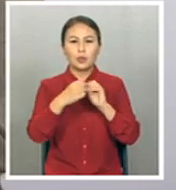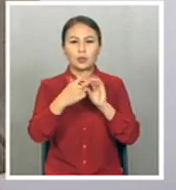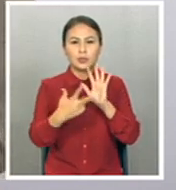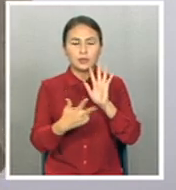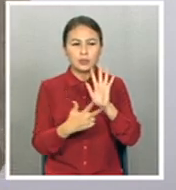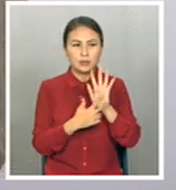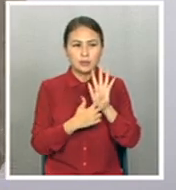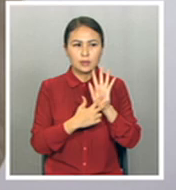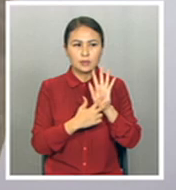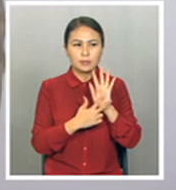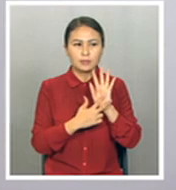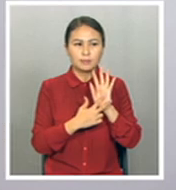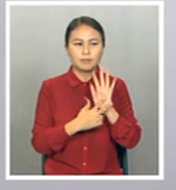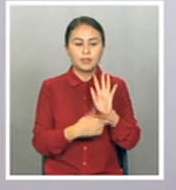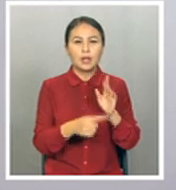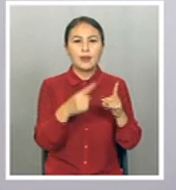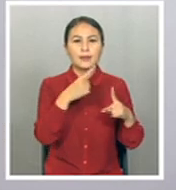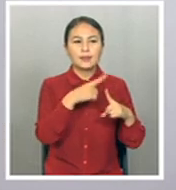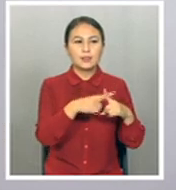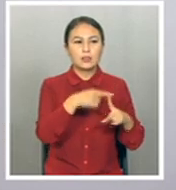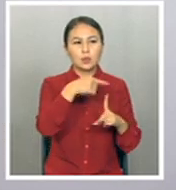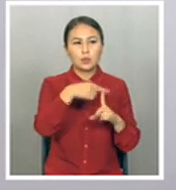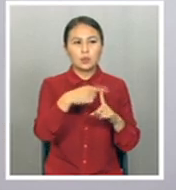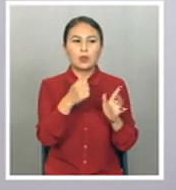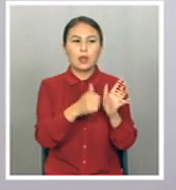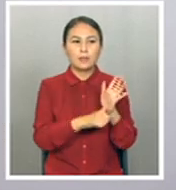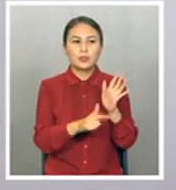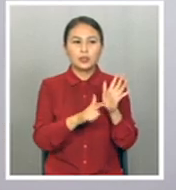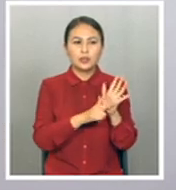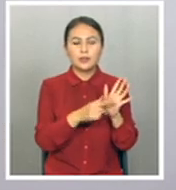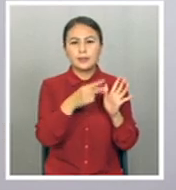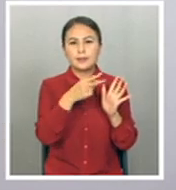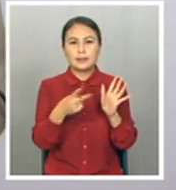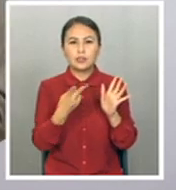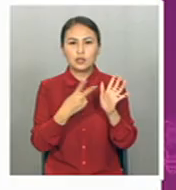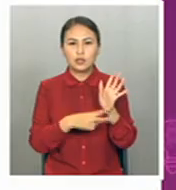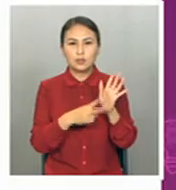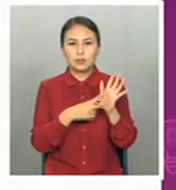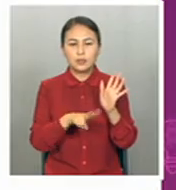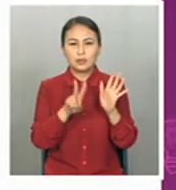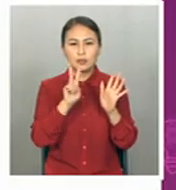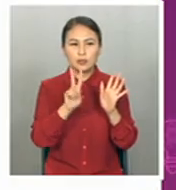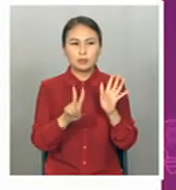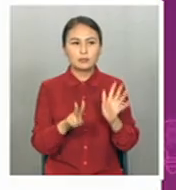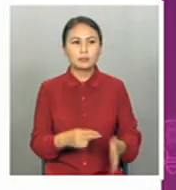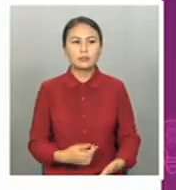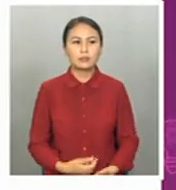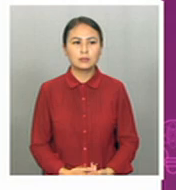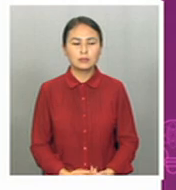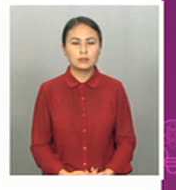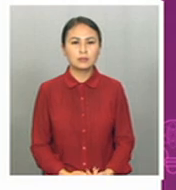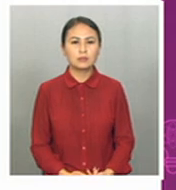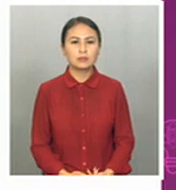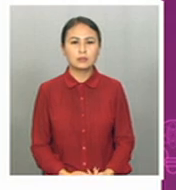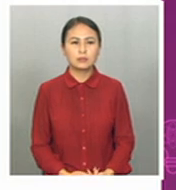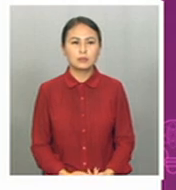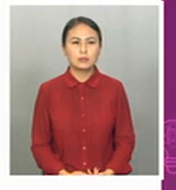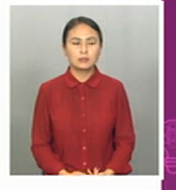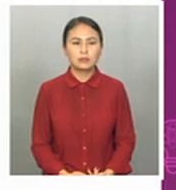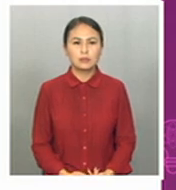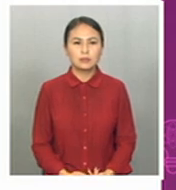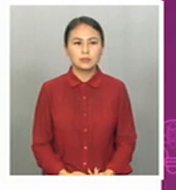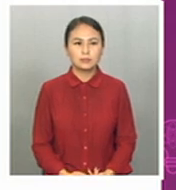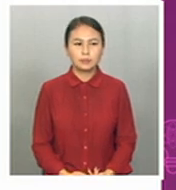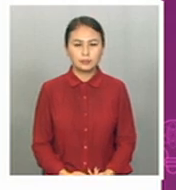Ары қарай шығарамыз. X пен 67-нің қосындысын сол күйі жазып, 4 пен 18-дің көбейтіндісінің